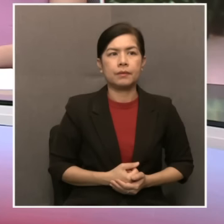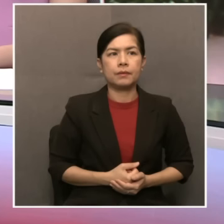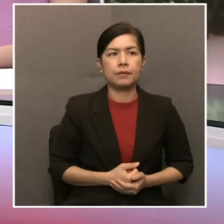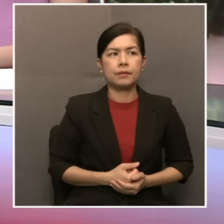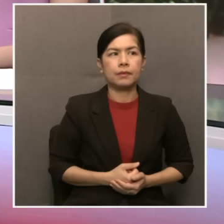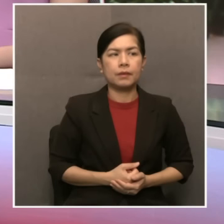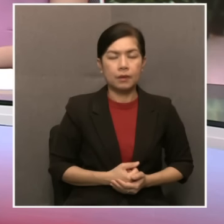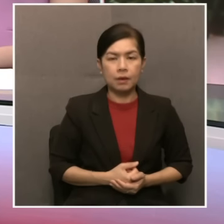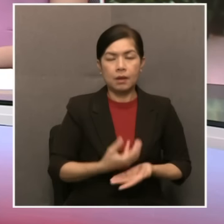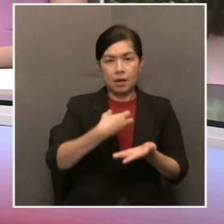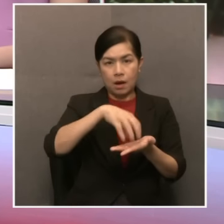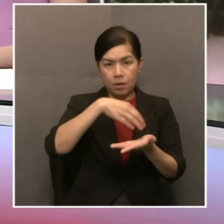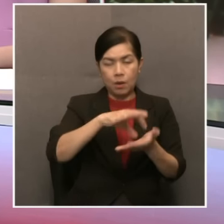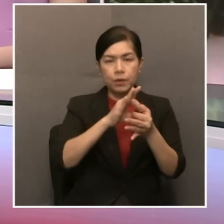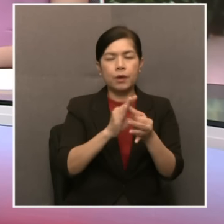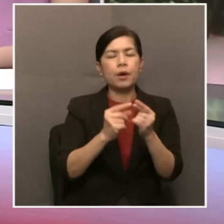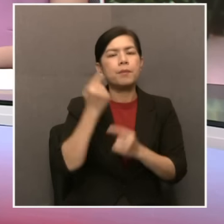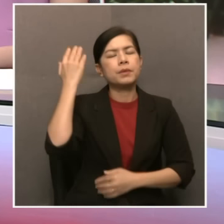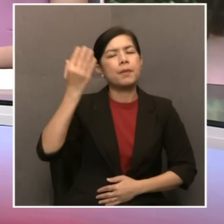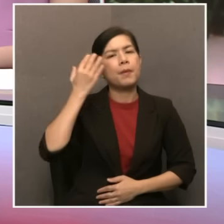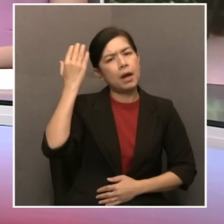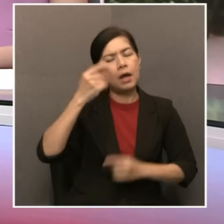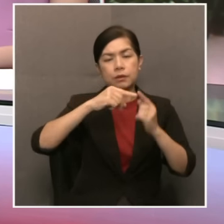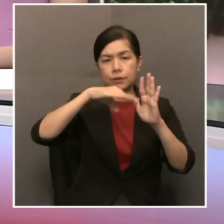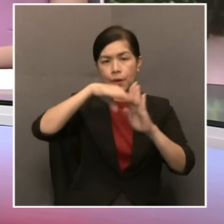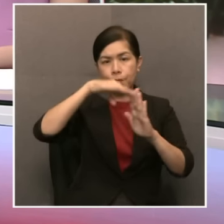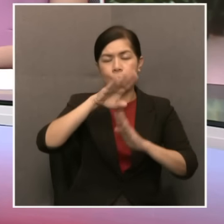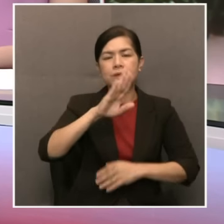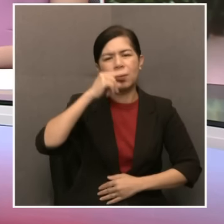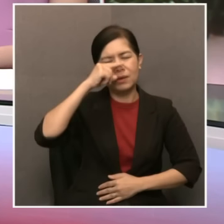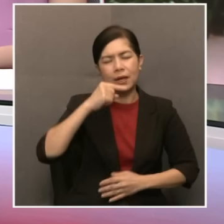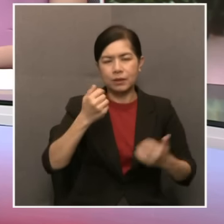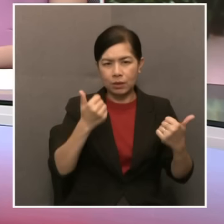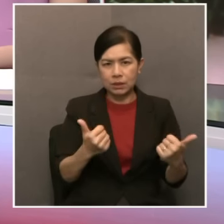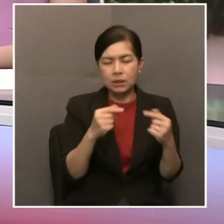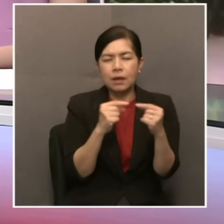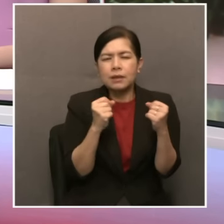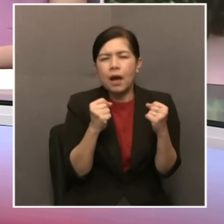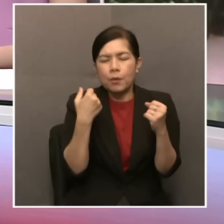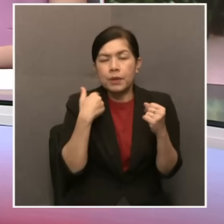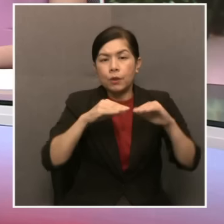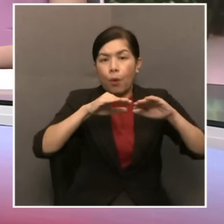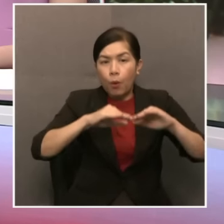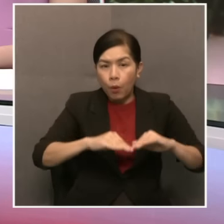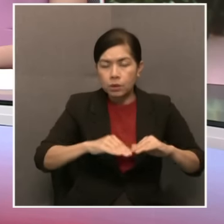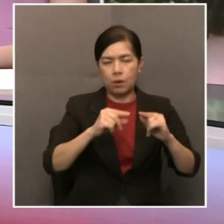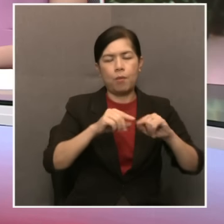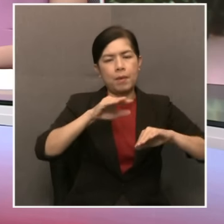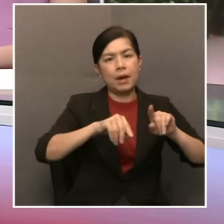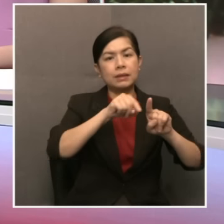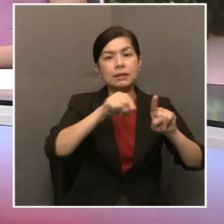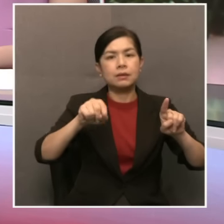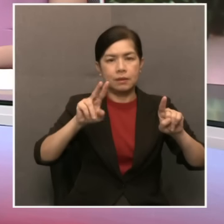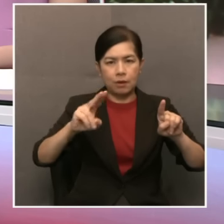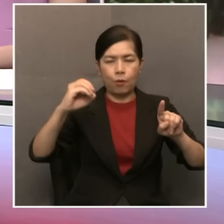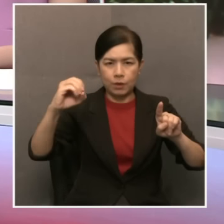รายงานสภาพอากาศวันนี้นะคะตอนบนของประเทศไทยค่ะยังคงมีอากาศหนาวเย็นอุณหภูมิจะลดลงอีก 1-2 องศาเซลเซียสในส่วนของ